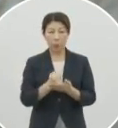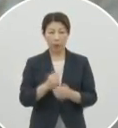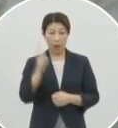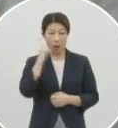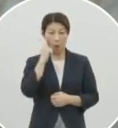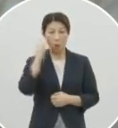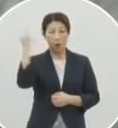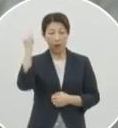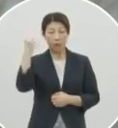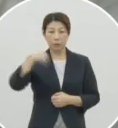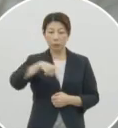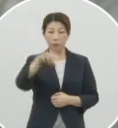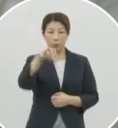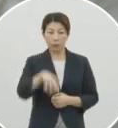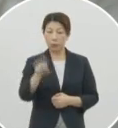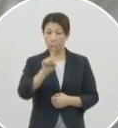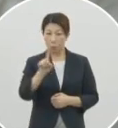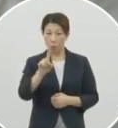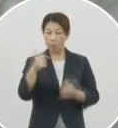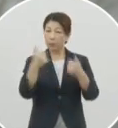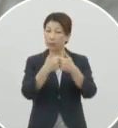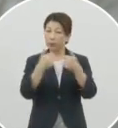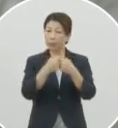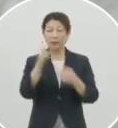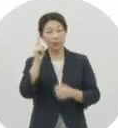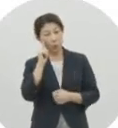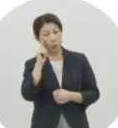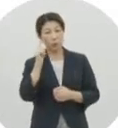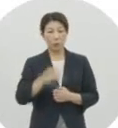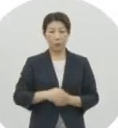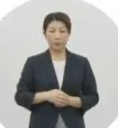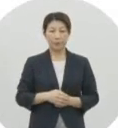速お母さんとどこ行くか相談してみよっと。